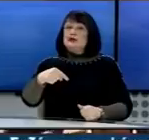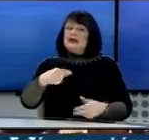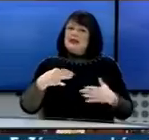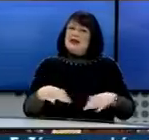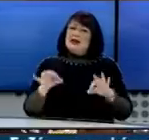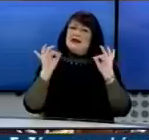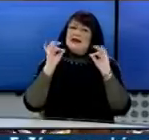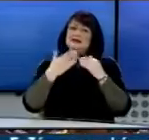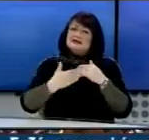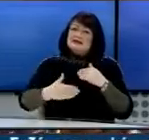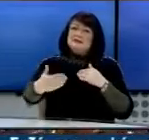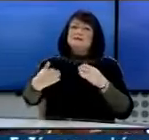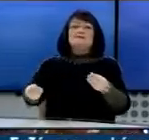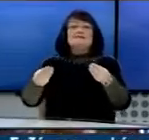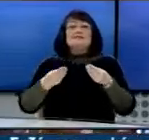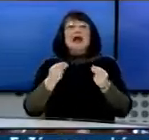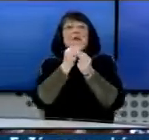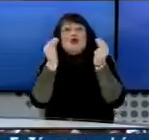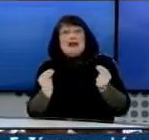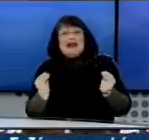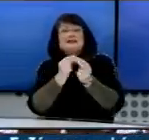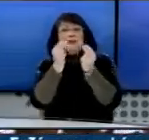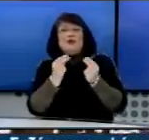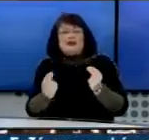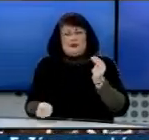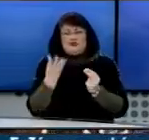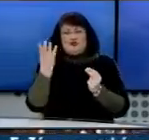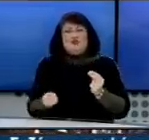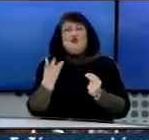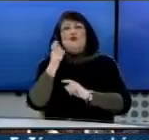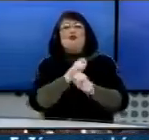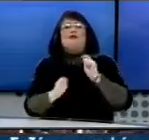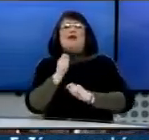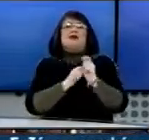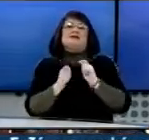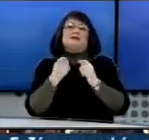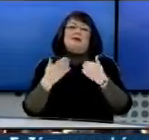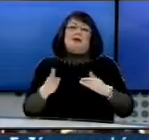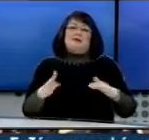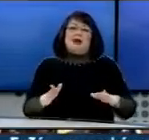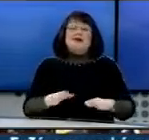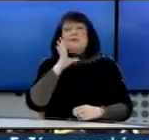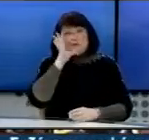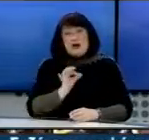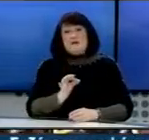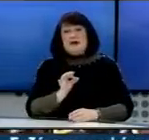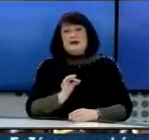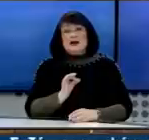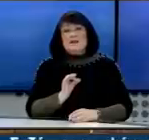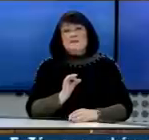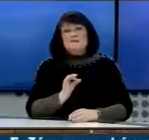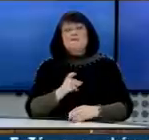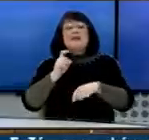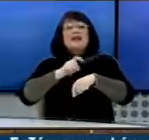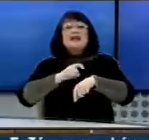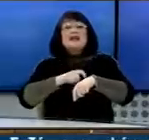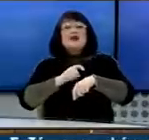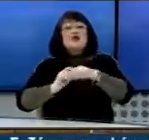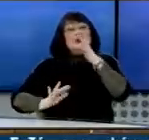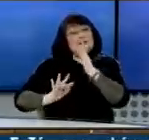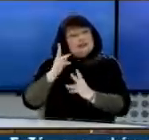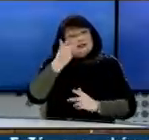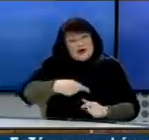και η περίοδος απόδοσης των μεγάλων τομών που έχουν συντελεστεί και θα είναι πραγματικά η ώρα της